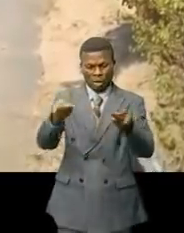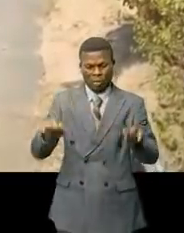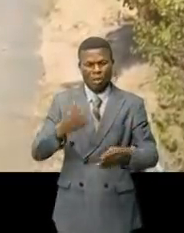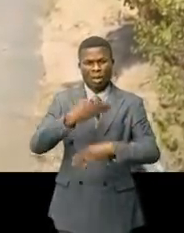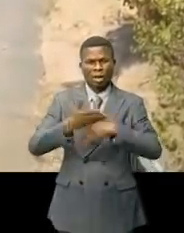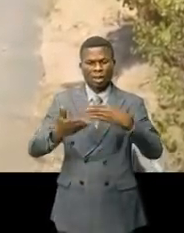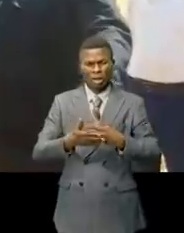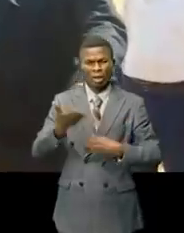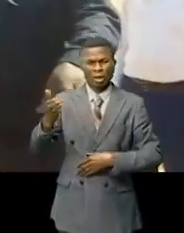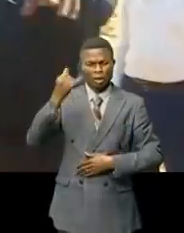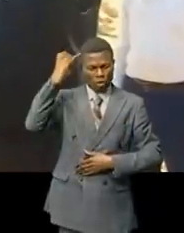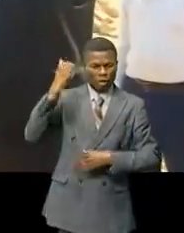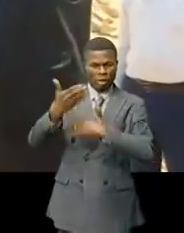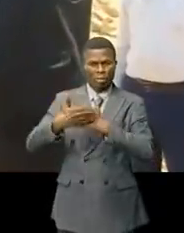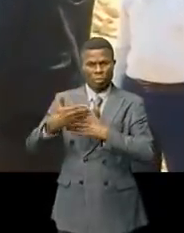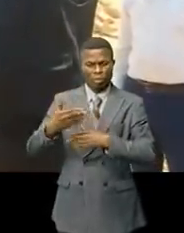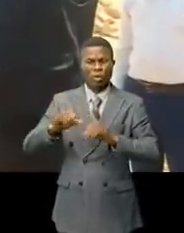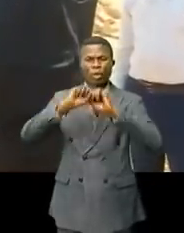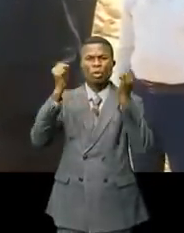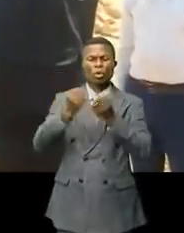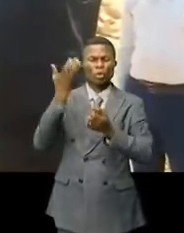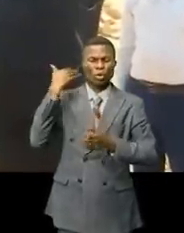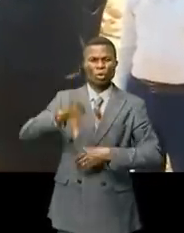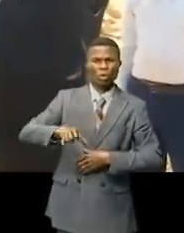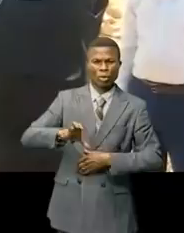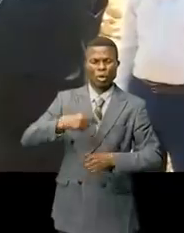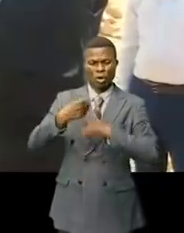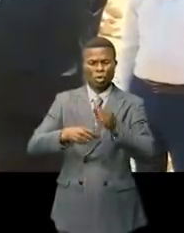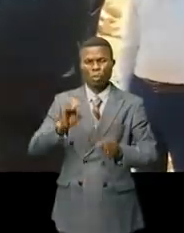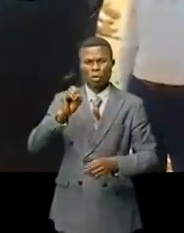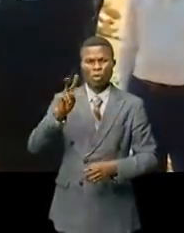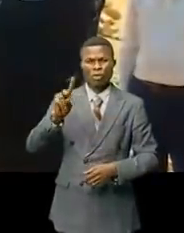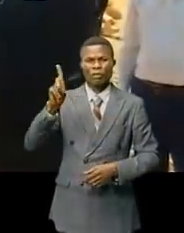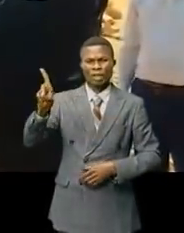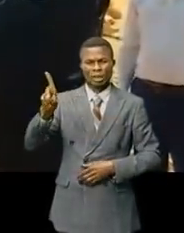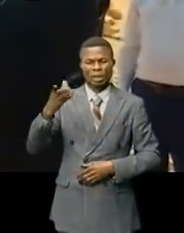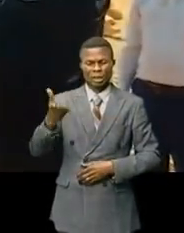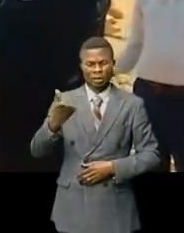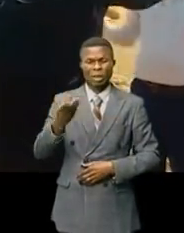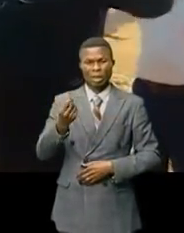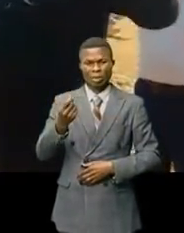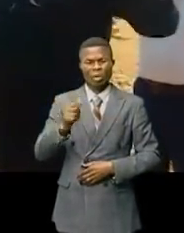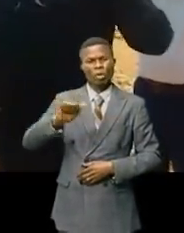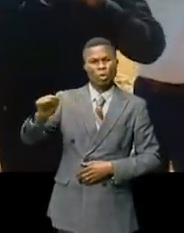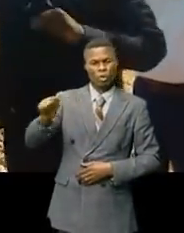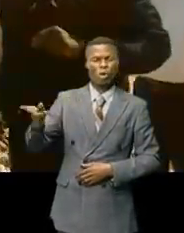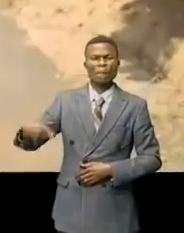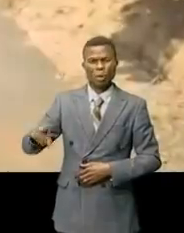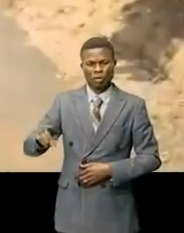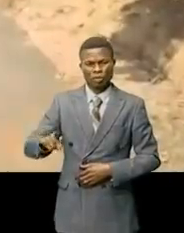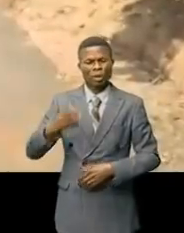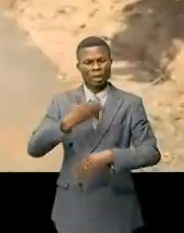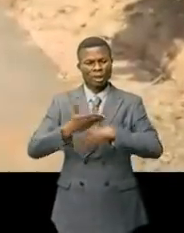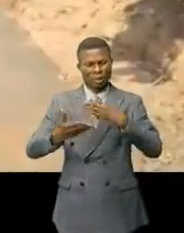du mans bat non loin de la regideso amorcé par l'office de voirie et drainage de l'eau manille sous financement propre de la provence ces